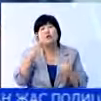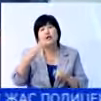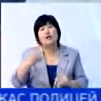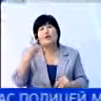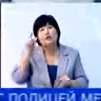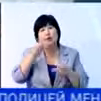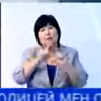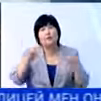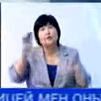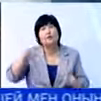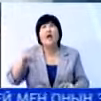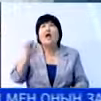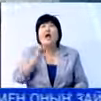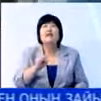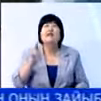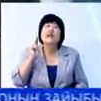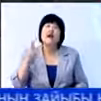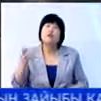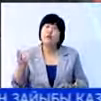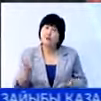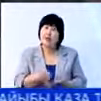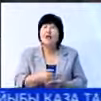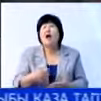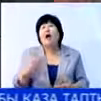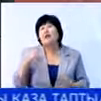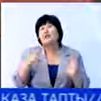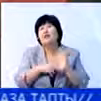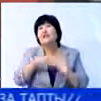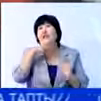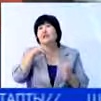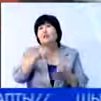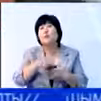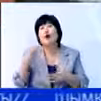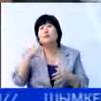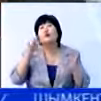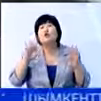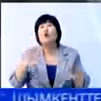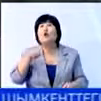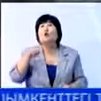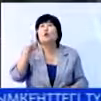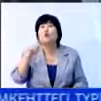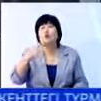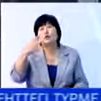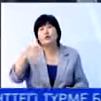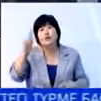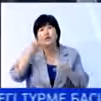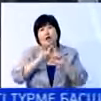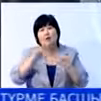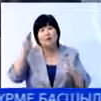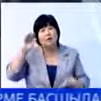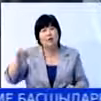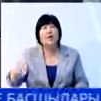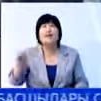орта мектеп оқушысы Әділет Қайырбеков қанжығалады. Ал 8-шы сыныптар арасында бірінші орында нөмірі 140-шы орта мектеп